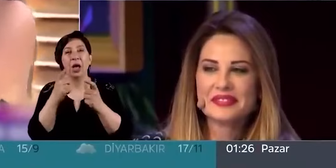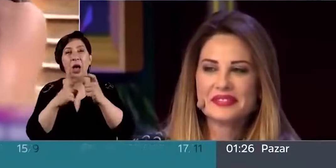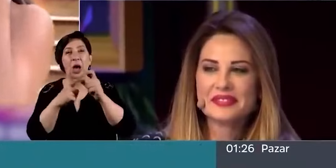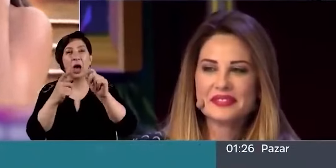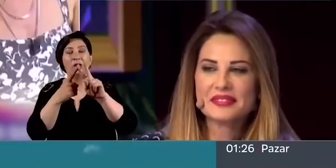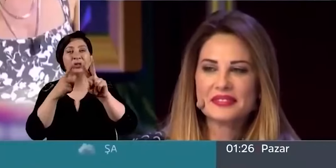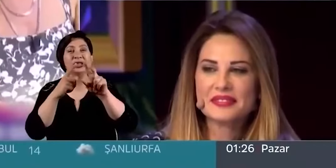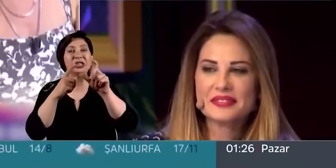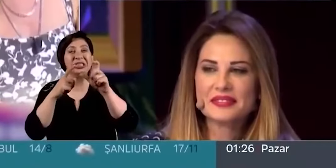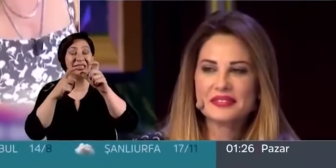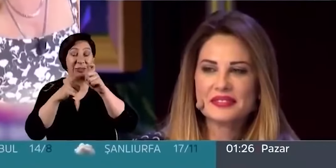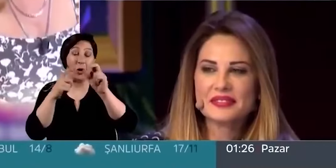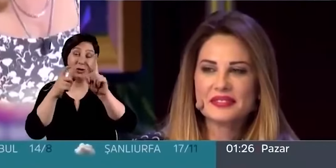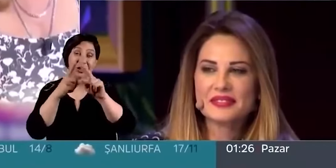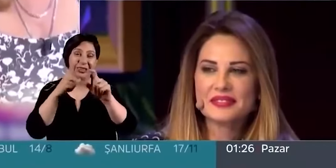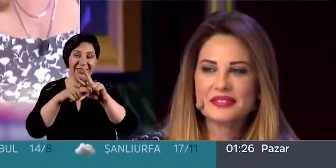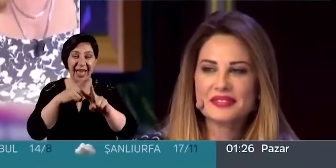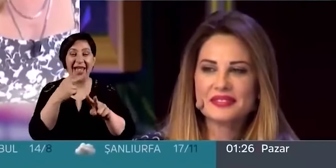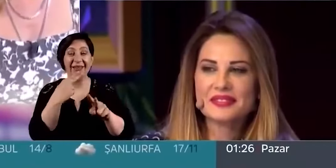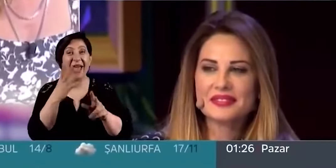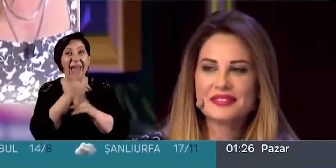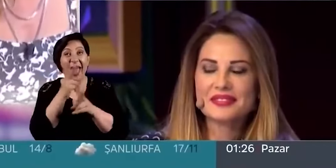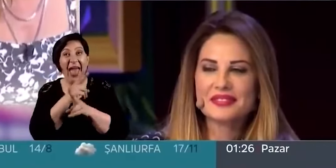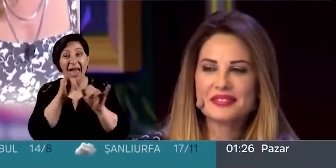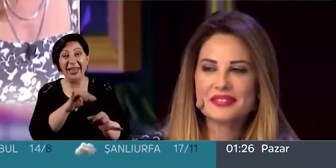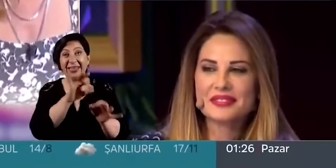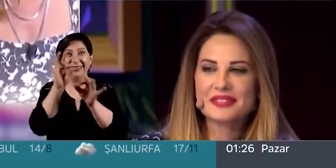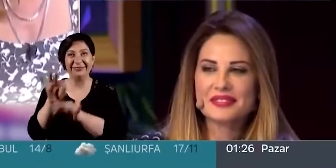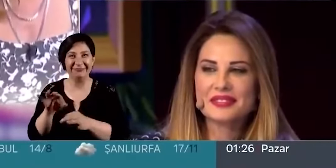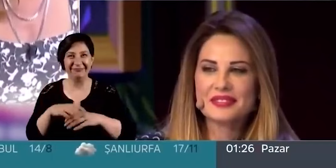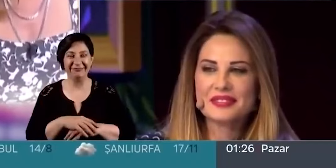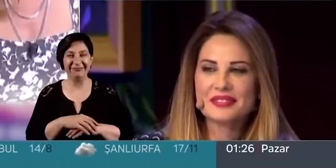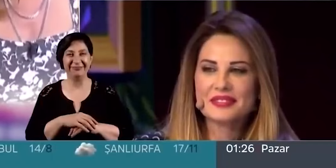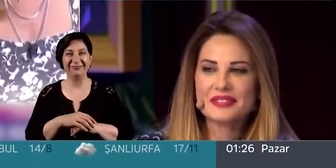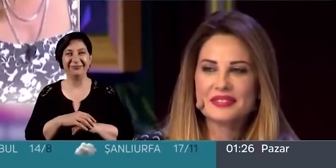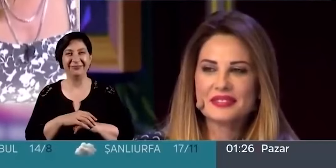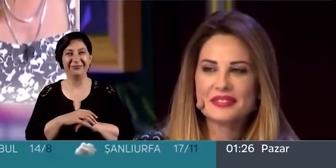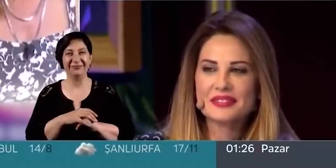Suzan kardeşin biz al krizine girdiği o anları getirelim ekrana.